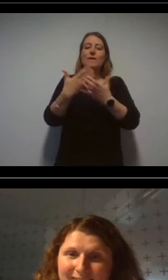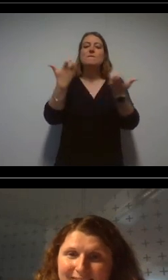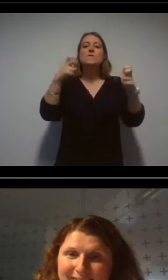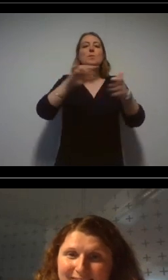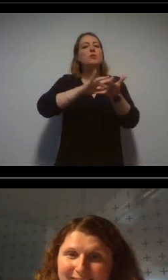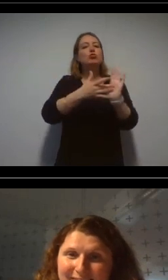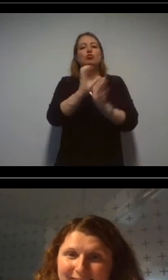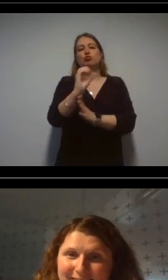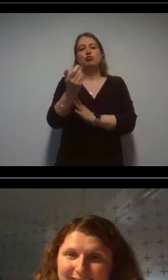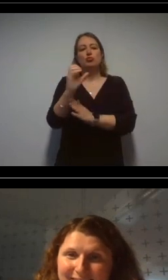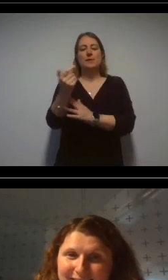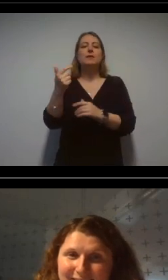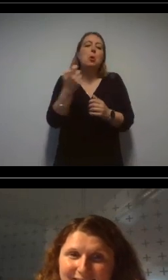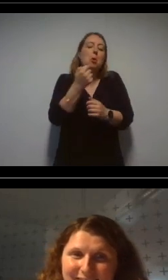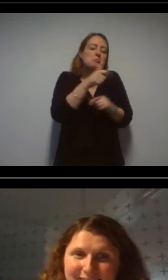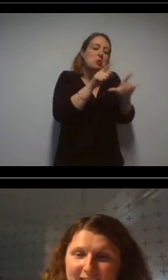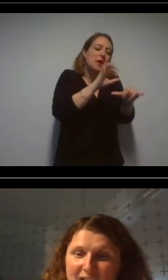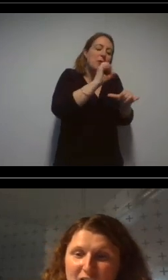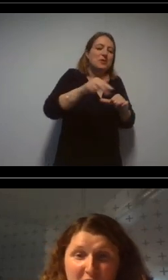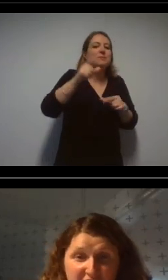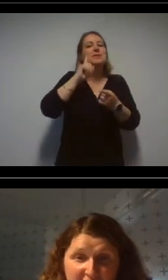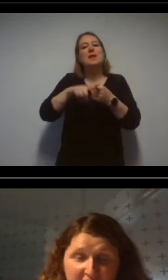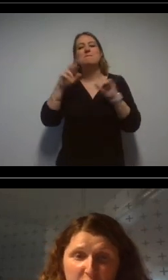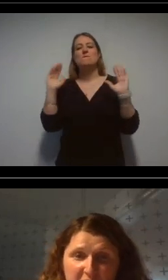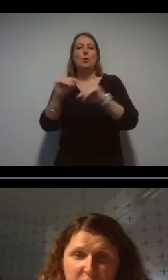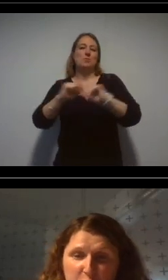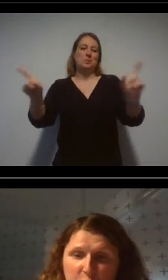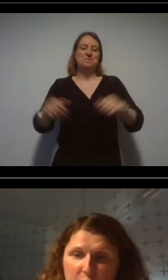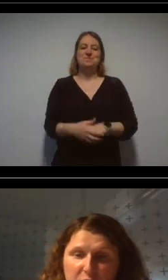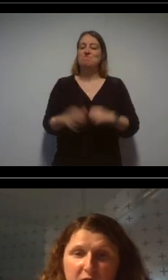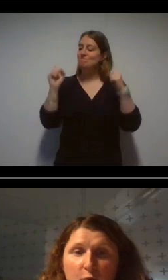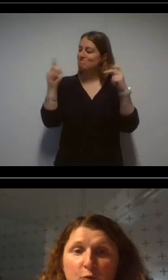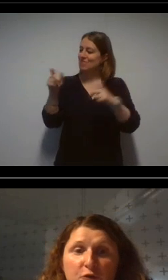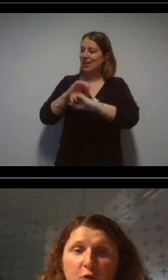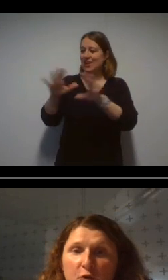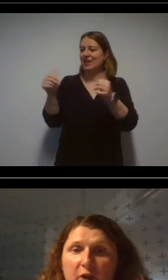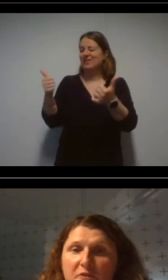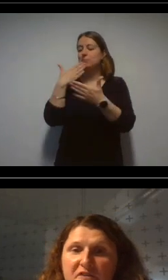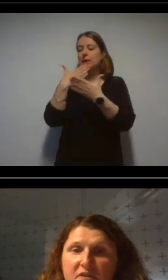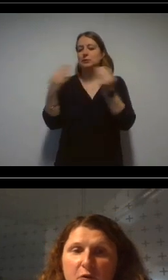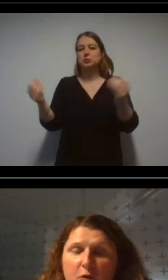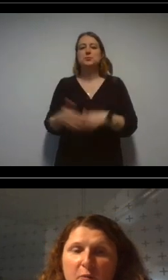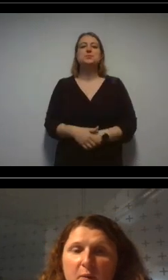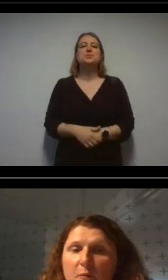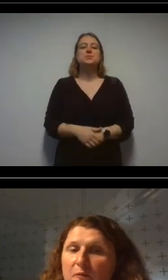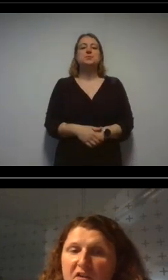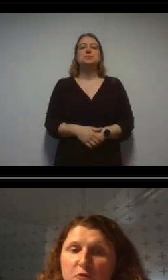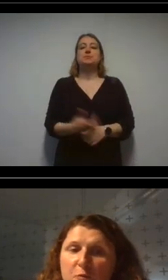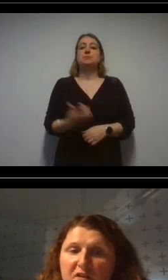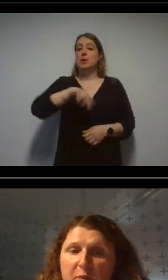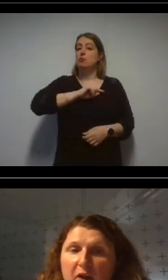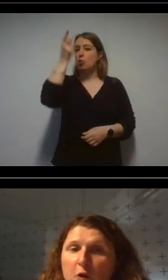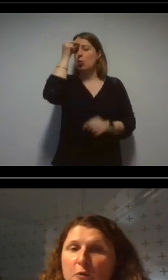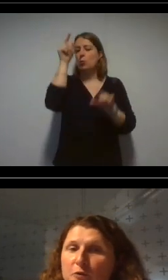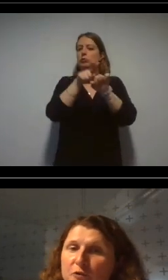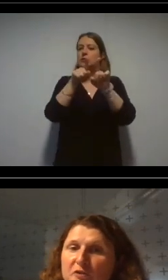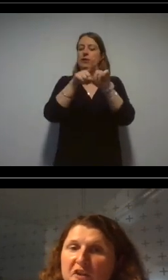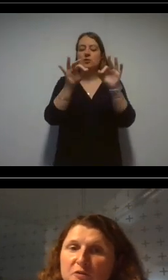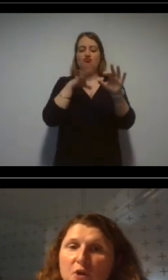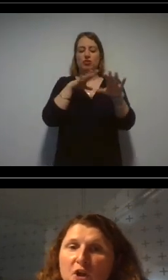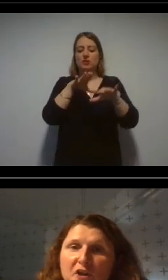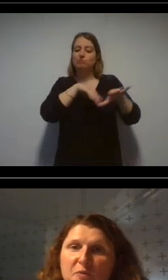petit peu, mais pas sur les forums. Voilà. Ben c'est très clair, merci beaucoup. Et puis on entend qu'il y a aussi ben, cette souplesse par ailleurs